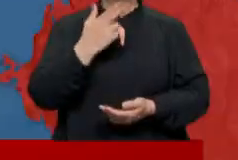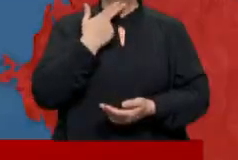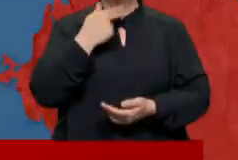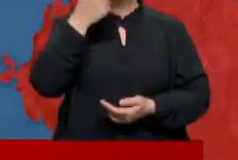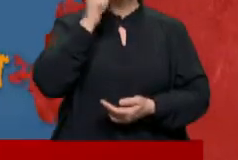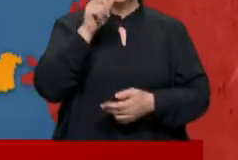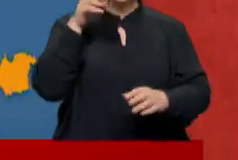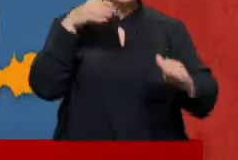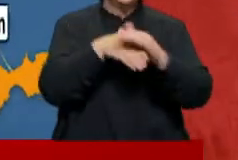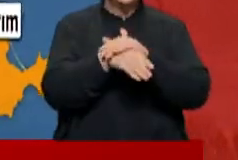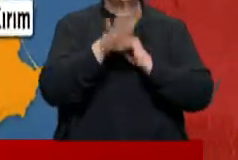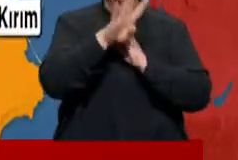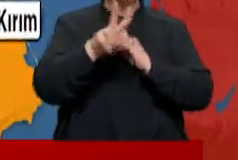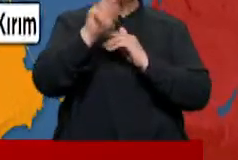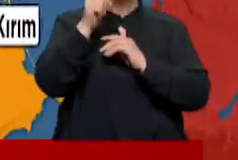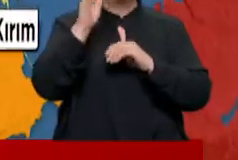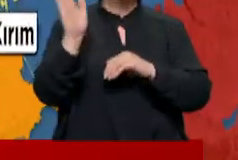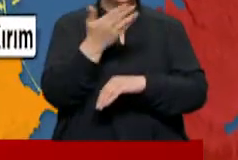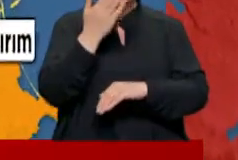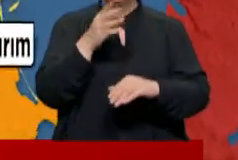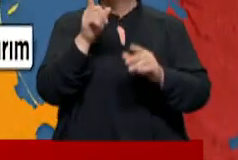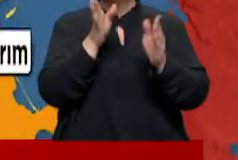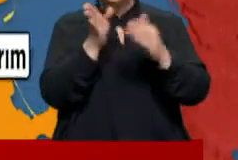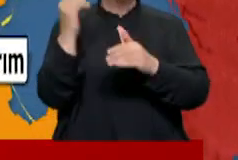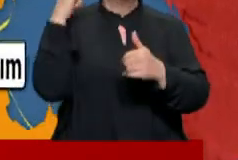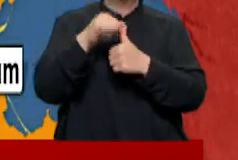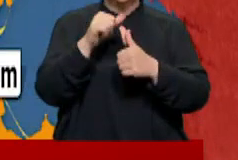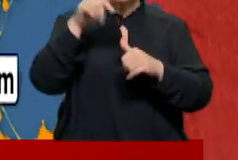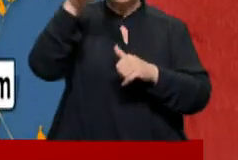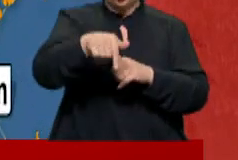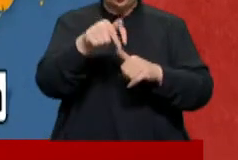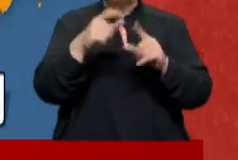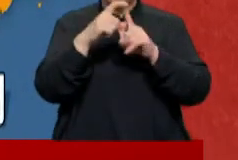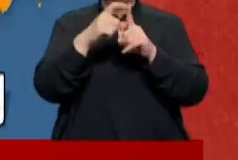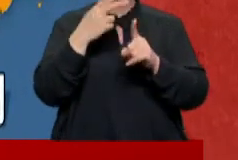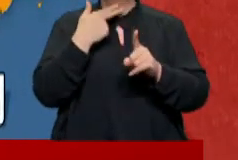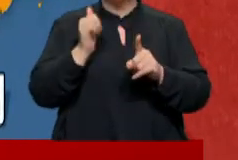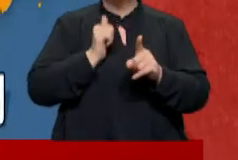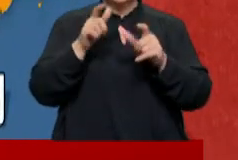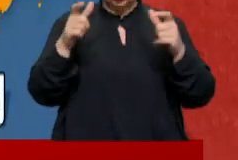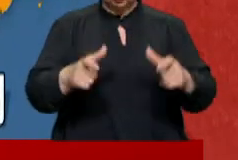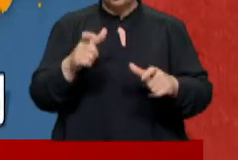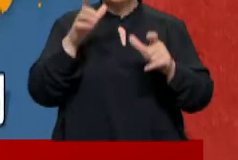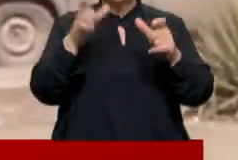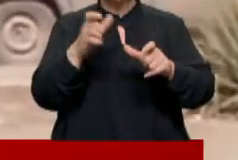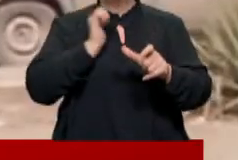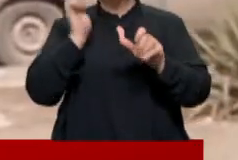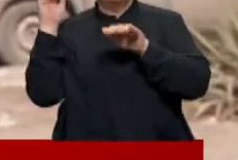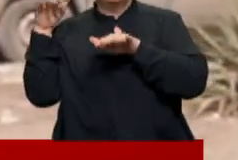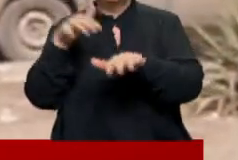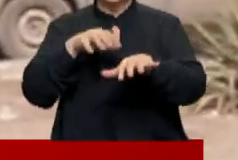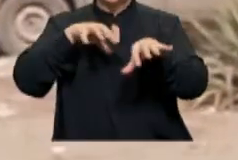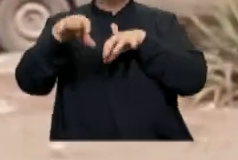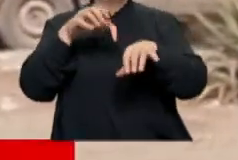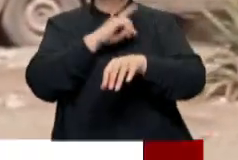Rusya'nın Ukrayna'yı işgalinde 47 gün geçti. Rotasını yeniden Donbas'a çeviren Rus ordusu bölgeye sevkiyatı artırdı.